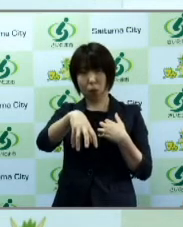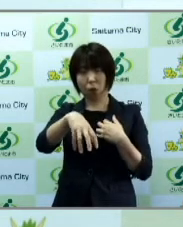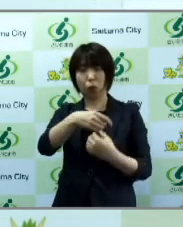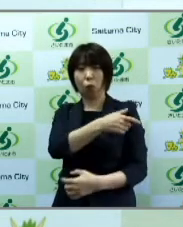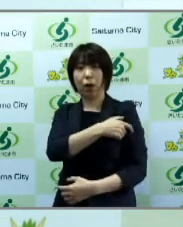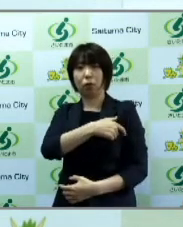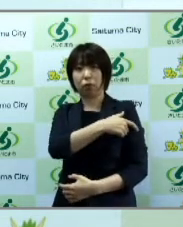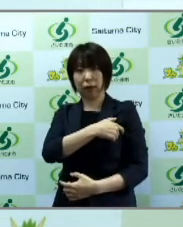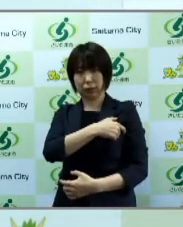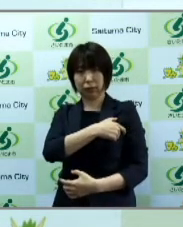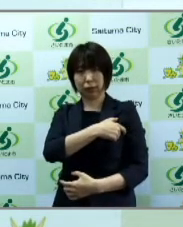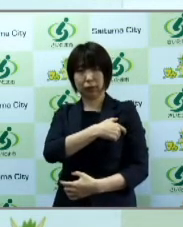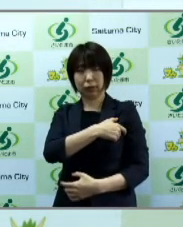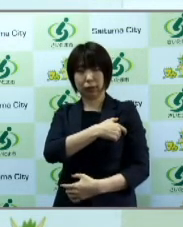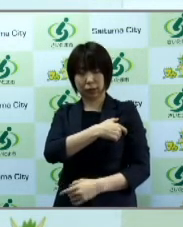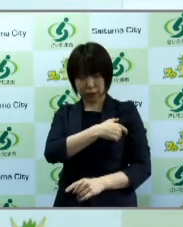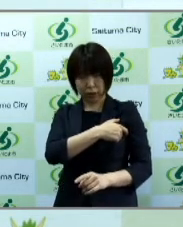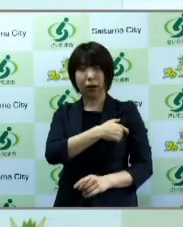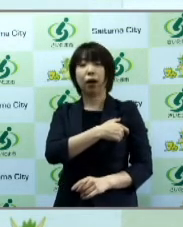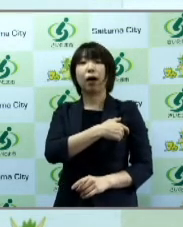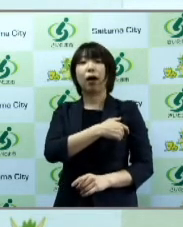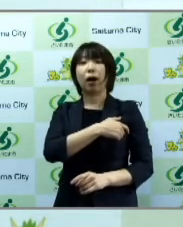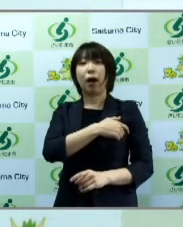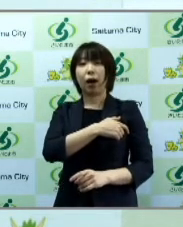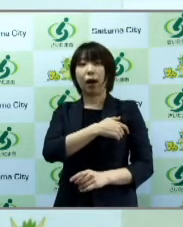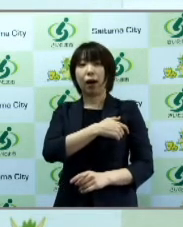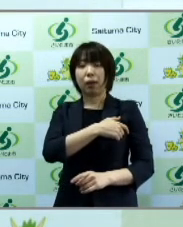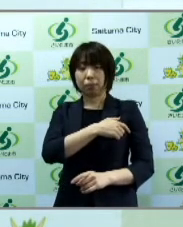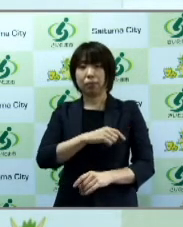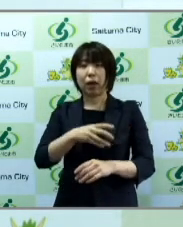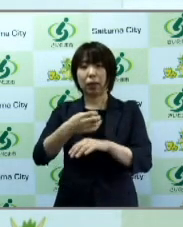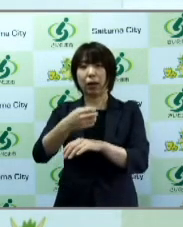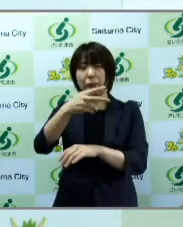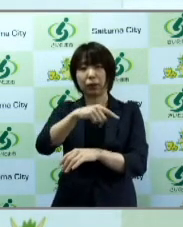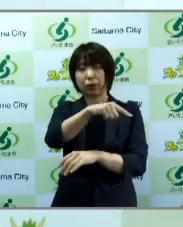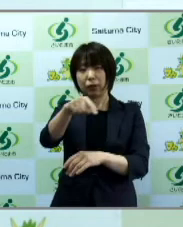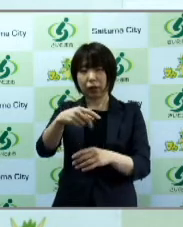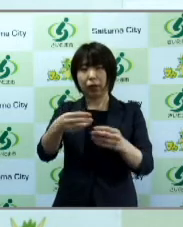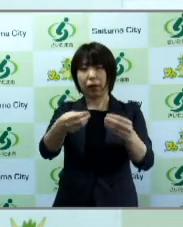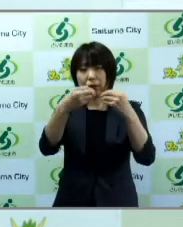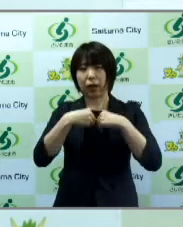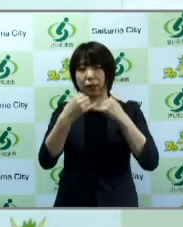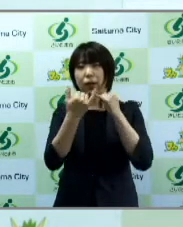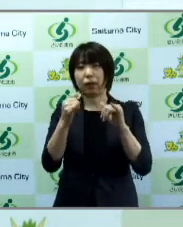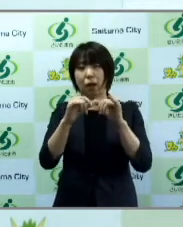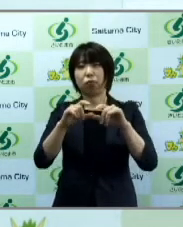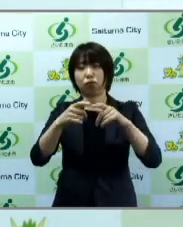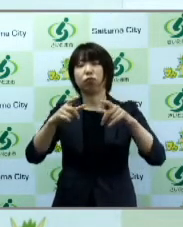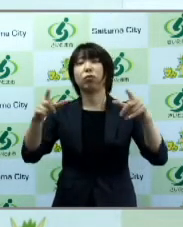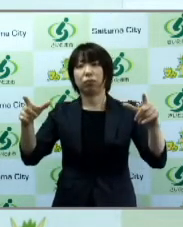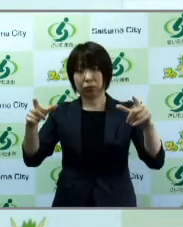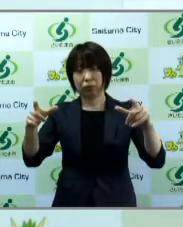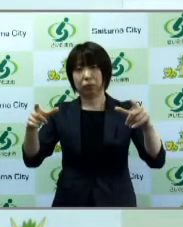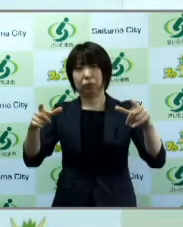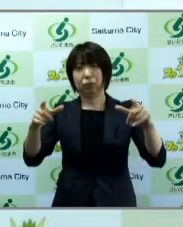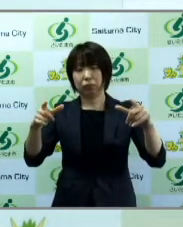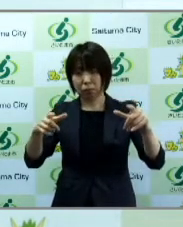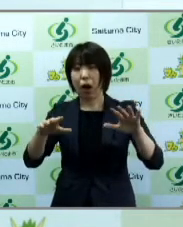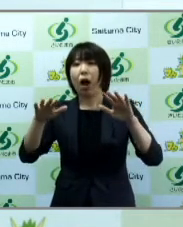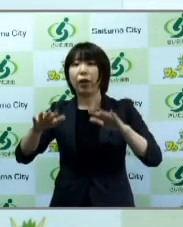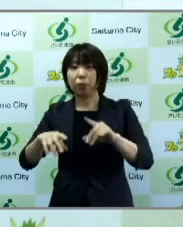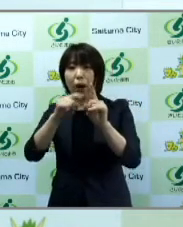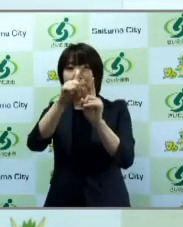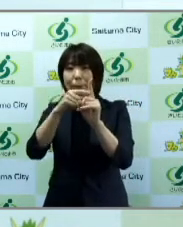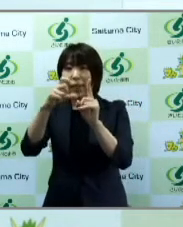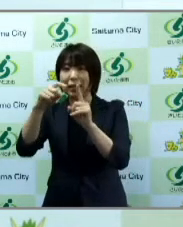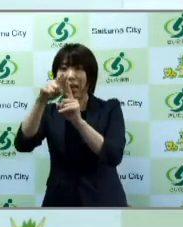かなり、陽性者数が増えてきております。これ PCR 検査については、まあ、滞りなく進んでいるところです